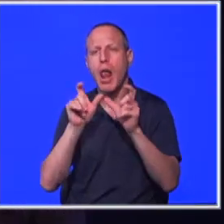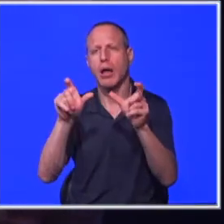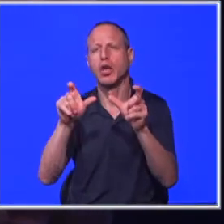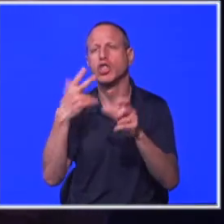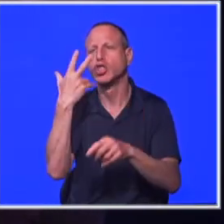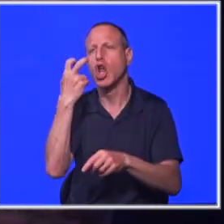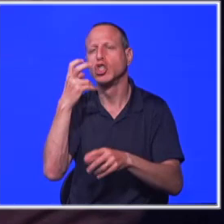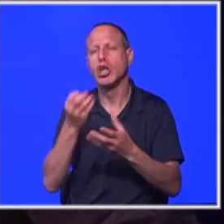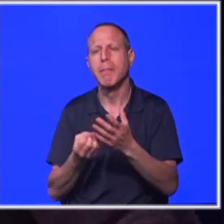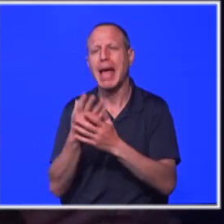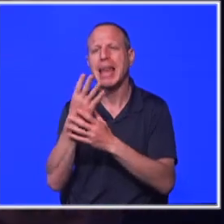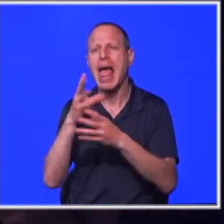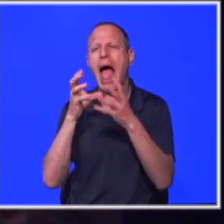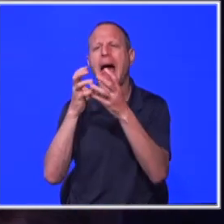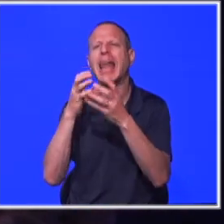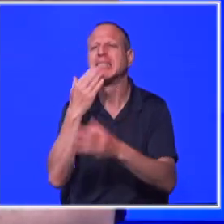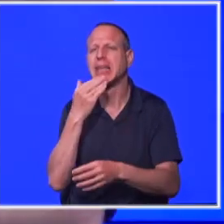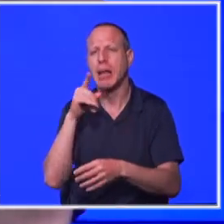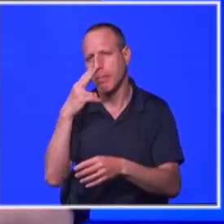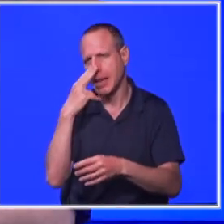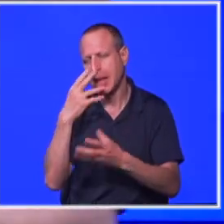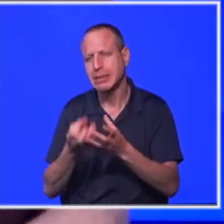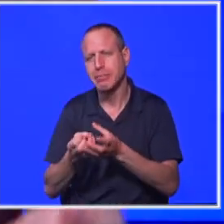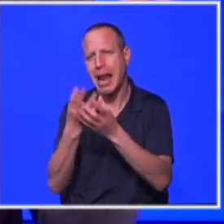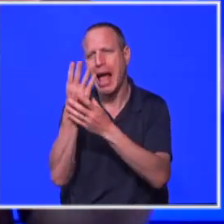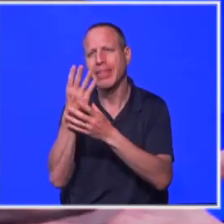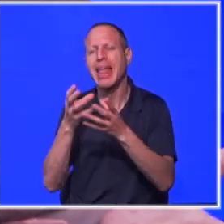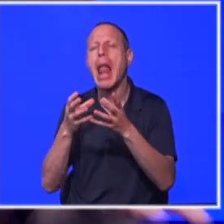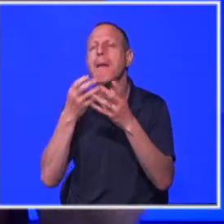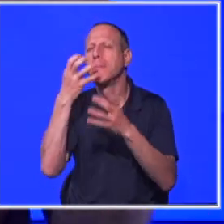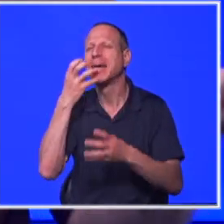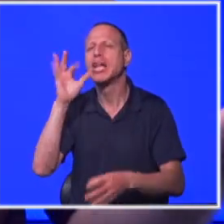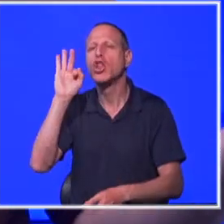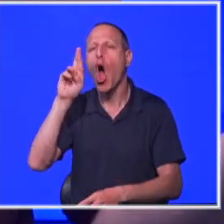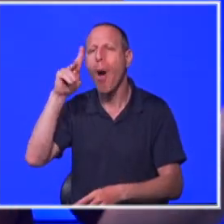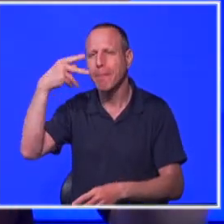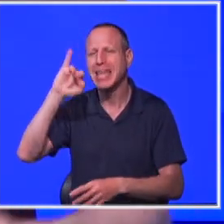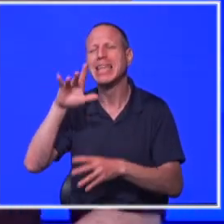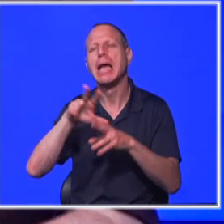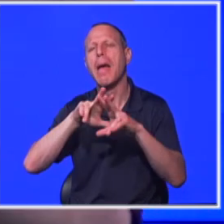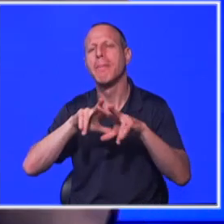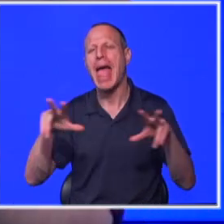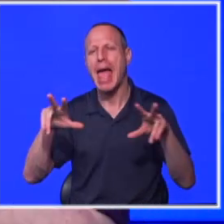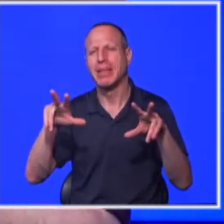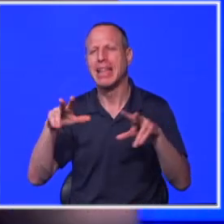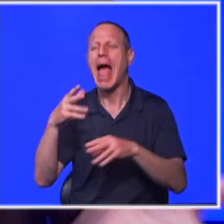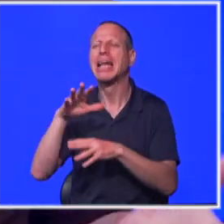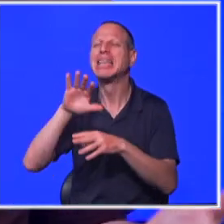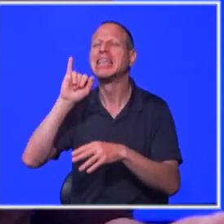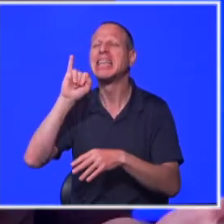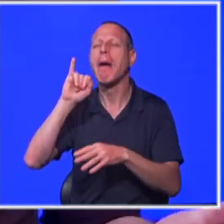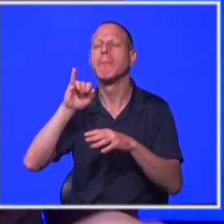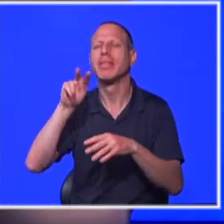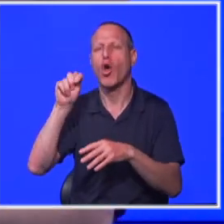30 מגדלי אננס ישראלים. הם מנסים לגדל פרי טרופי בארץ ים תיכונית, והתוצאה בהתאם. אננסים קטנים